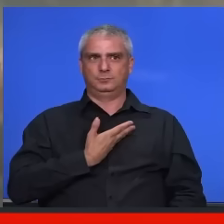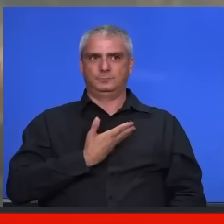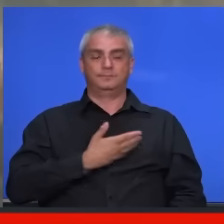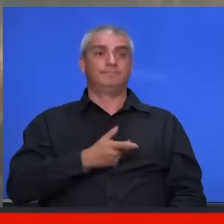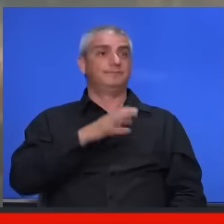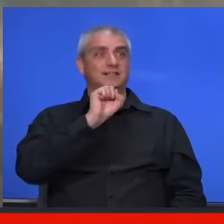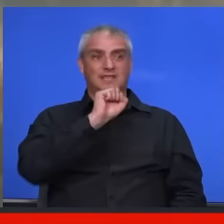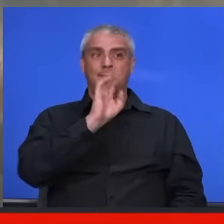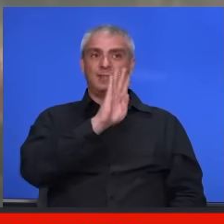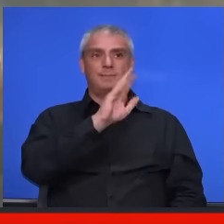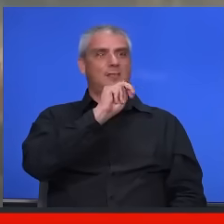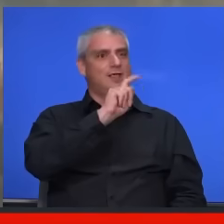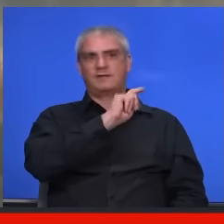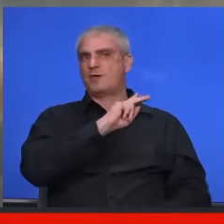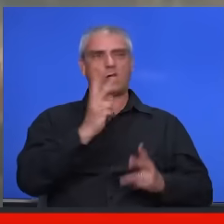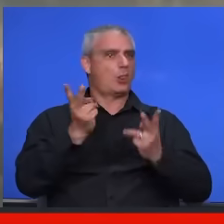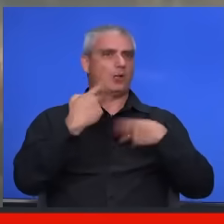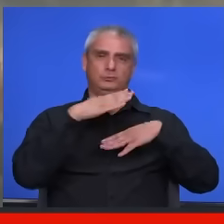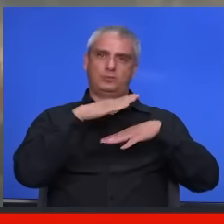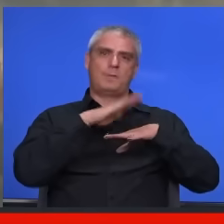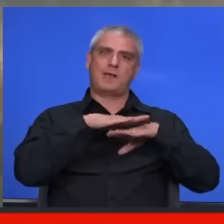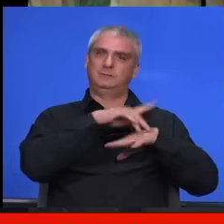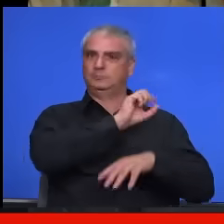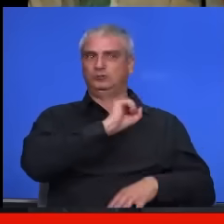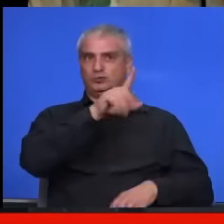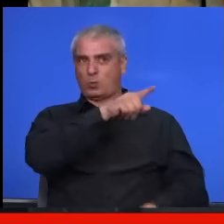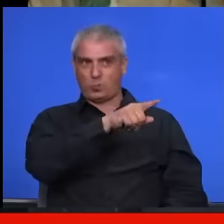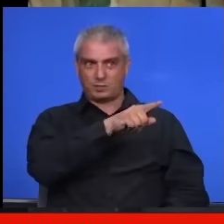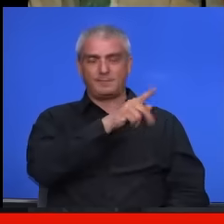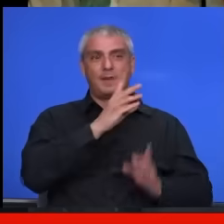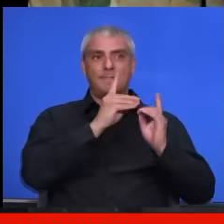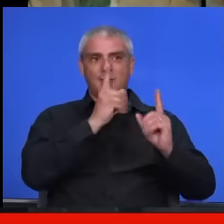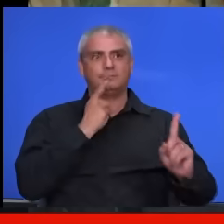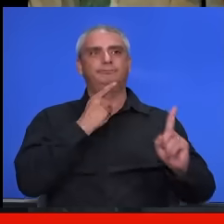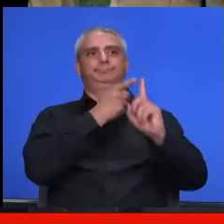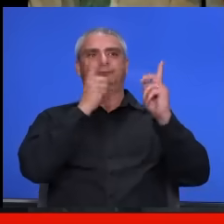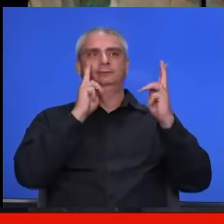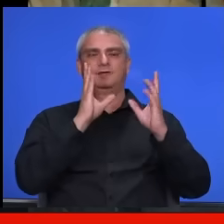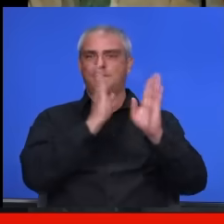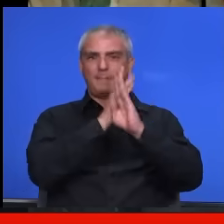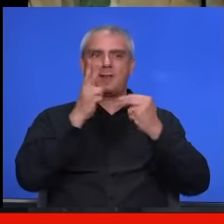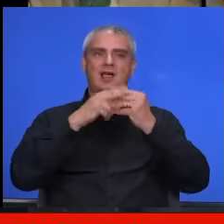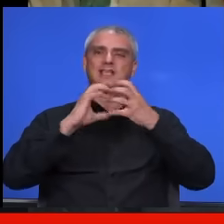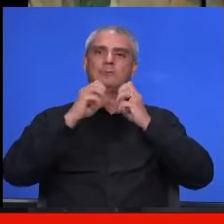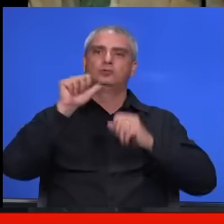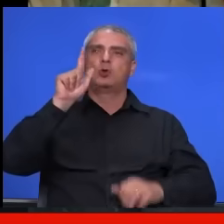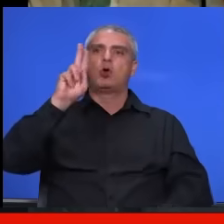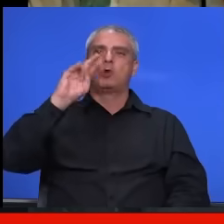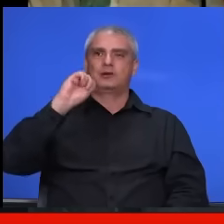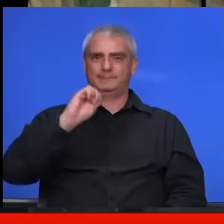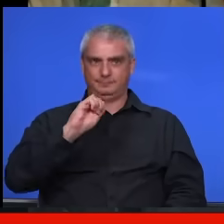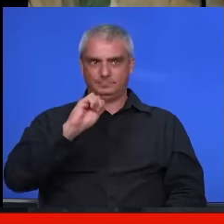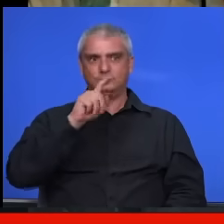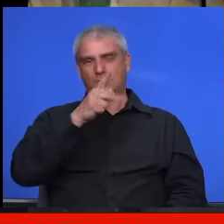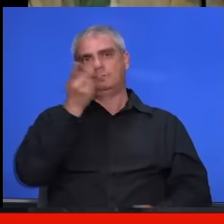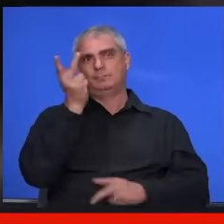סהר, בנימין ונתיב לא חזרו מהמשימה שלהם. בדרך הם נתקלו עם מחבלים ליד קיבוץ אורים, שם